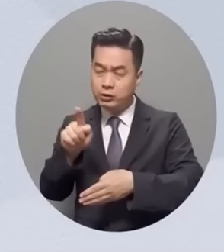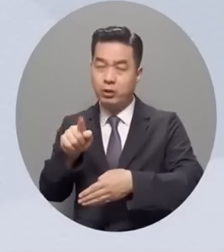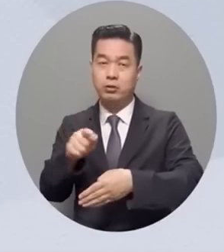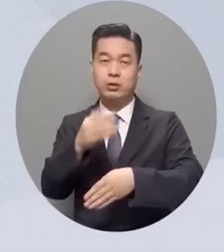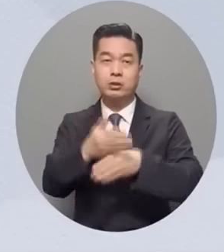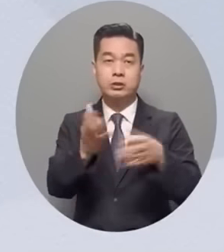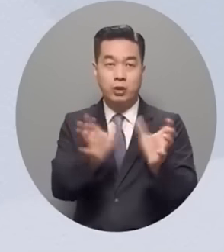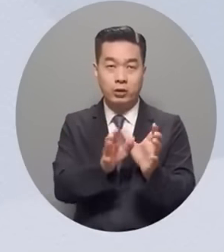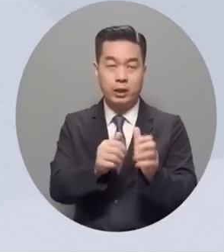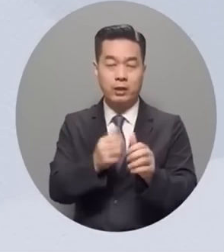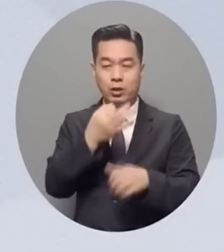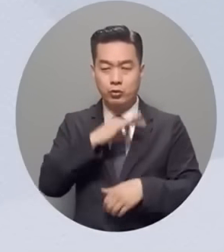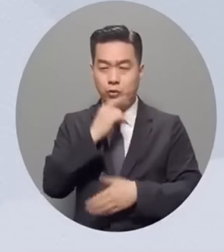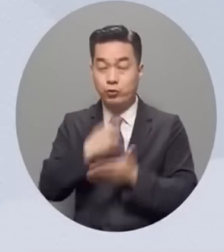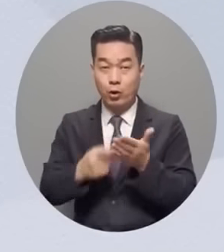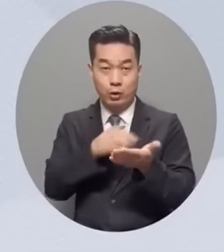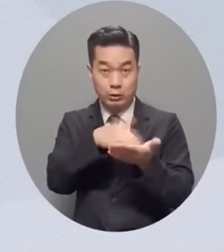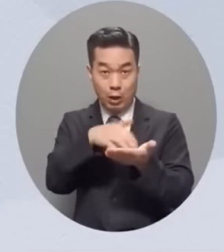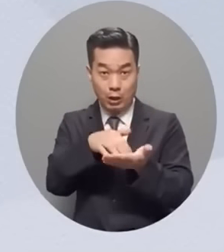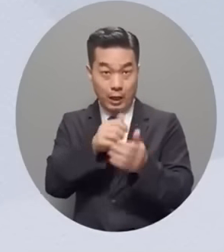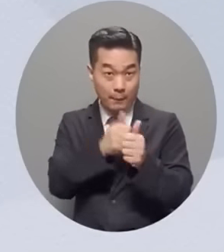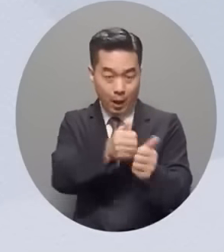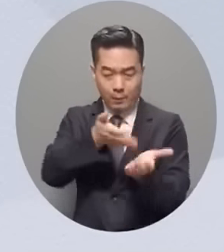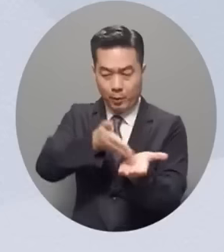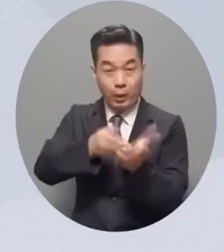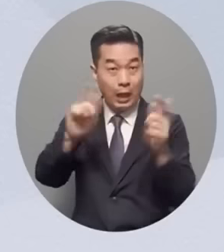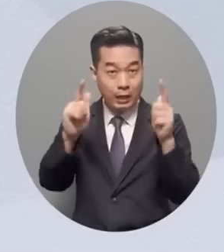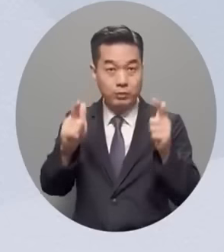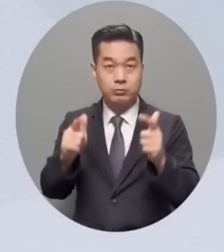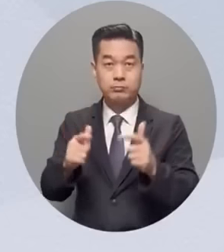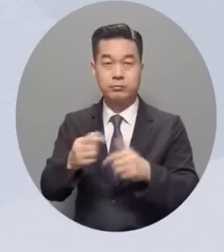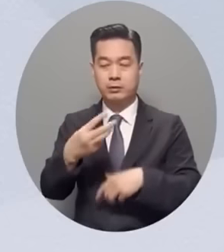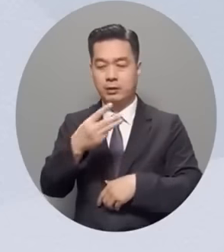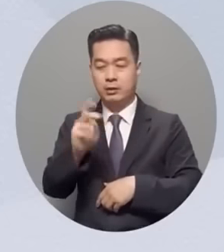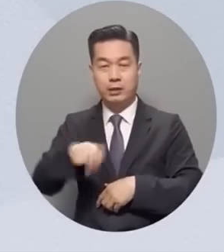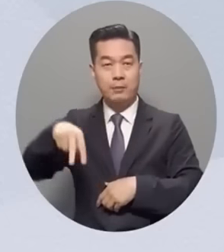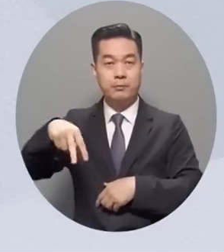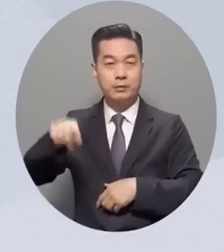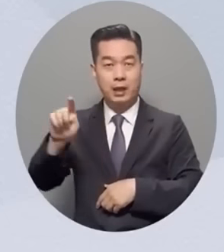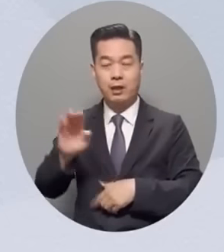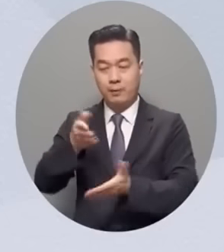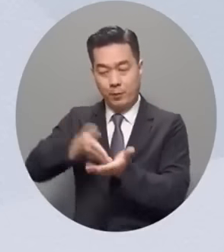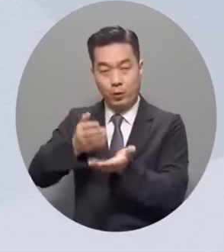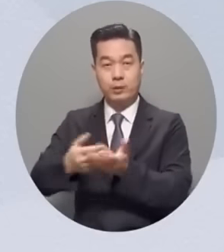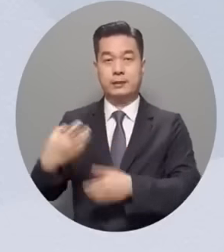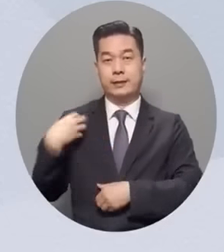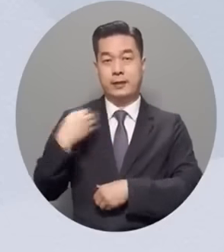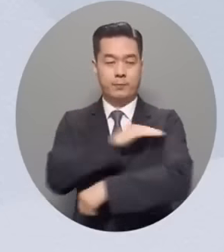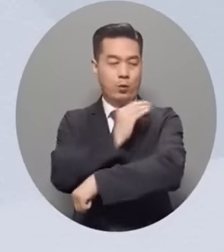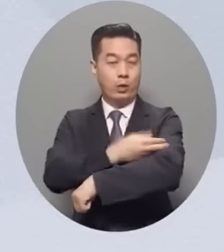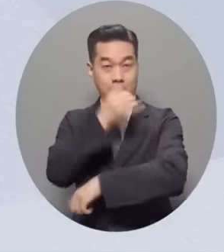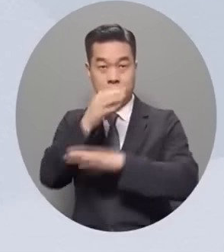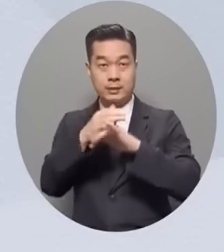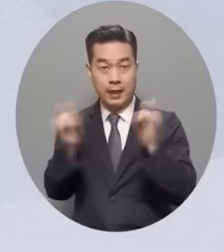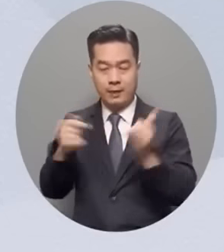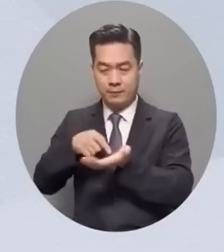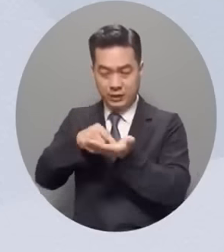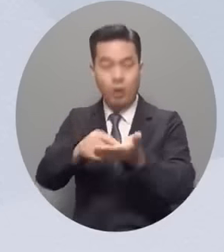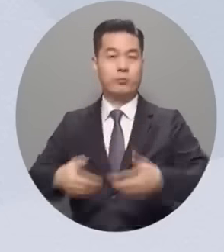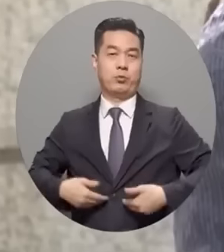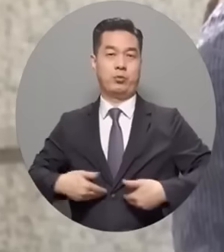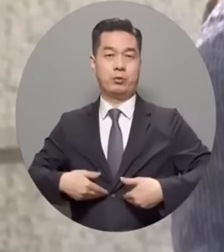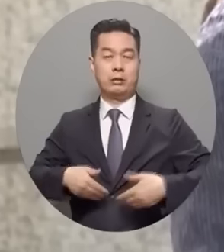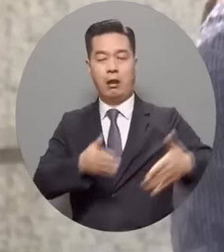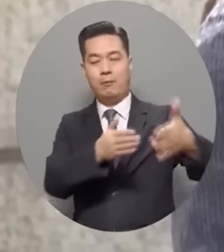보도한 것이 아니며 탐사 보도는 책임과 권한이 있는 사람들에 대한 지적이 이루어져야 한다고 반박했지만 받아들여지지